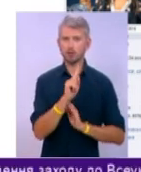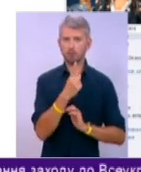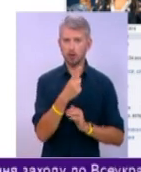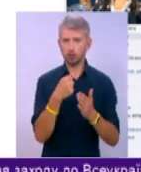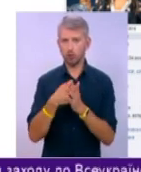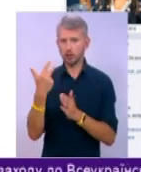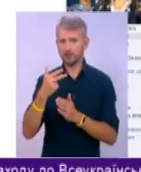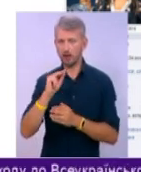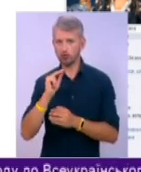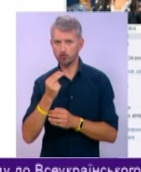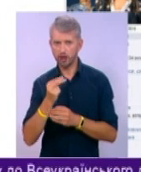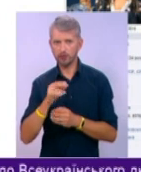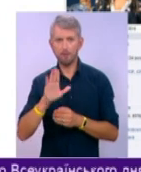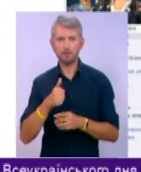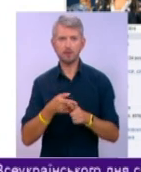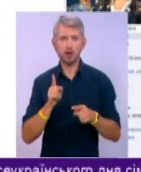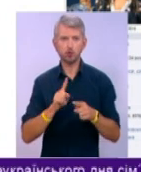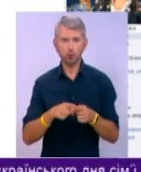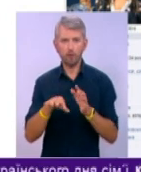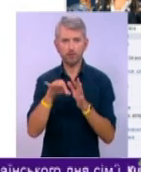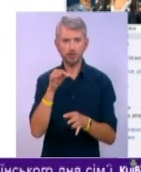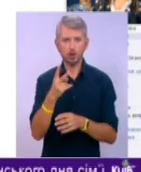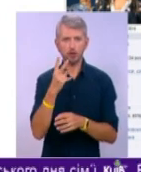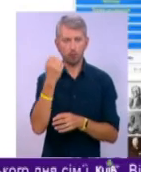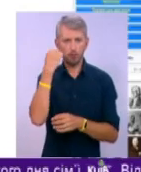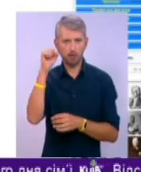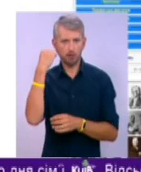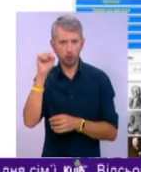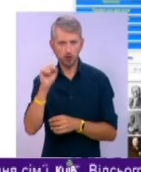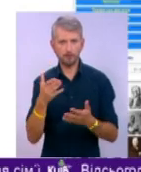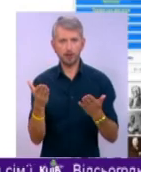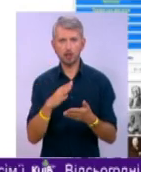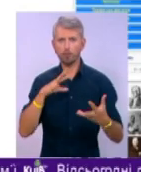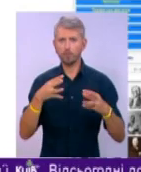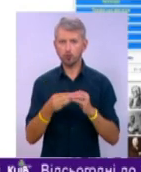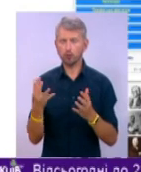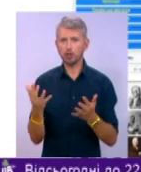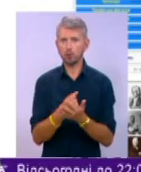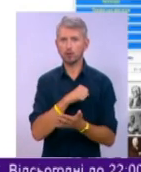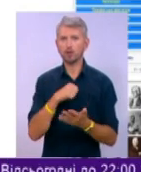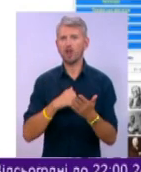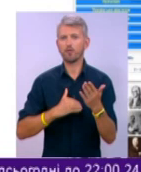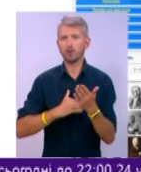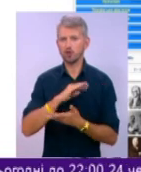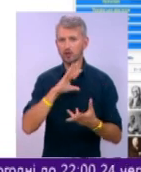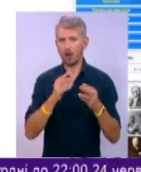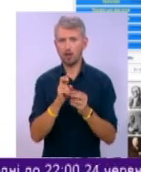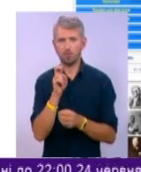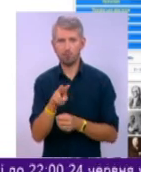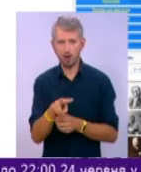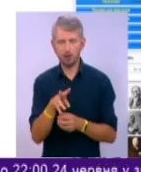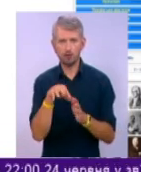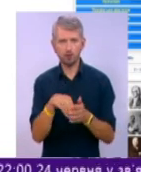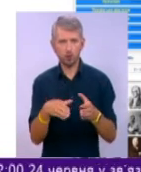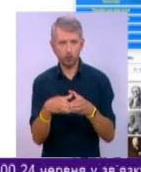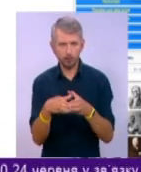триватиме із 1 по 30 червня, після чого визначать 2 переможців, які у підсумку наберуть найвищий загальний бал